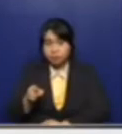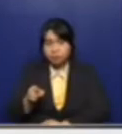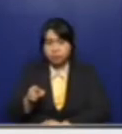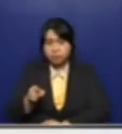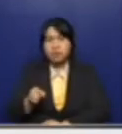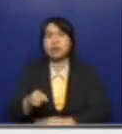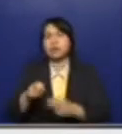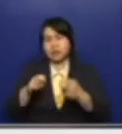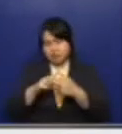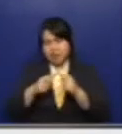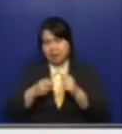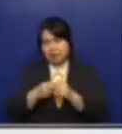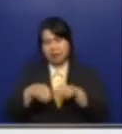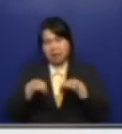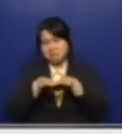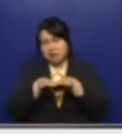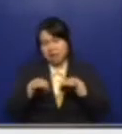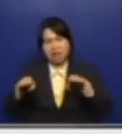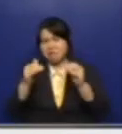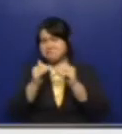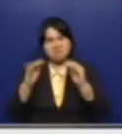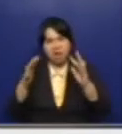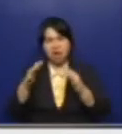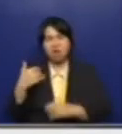ปัญหา2มาตรฐานเต็มไปหมดเลย